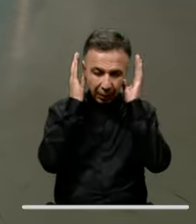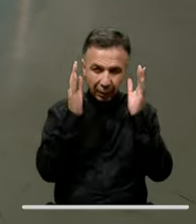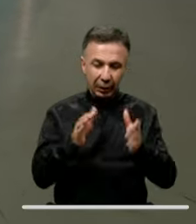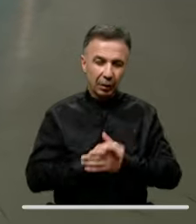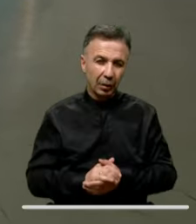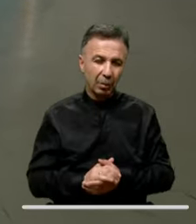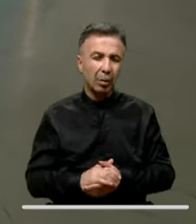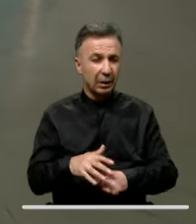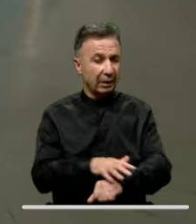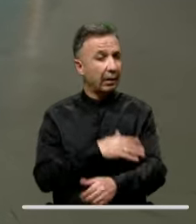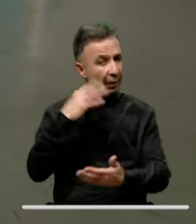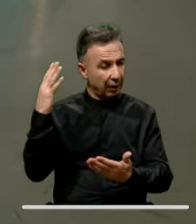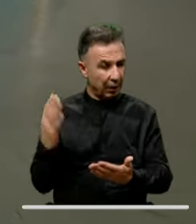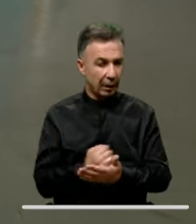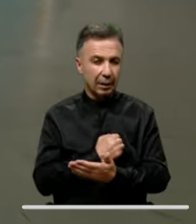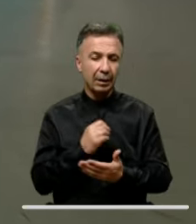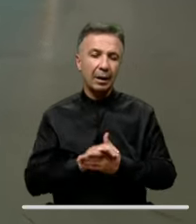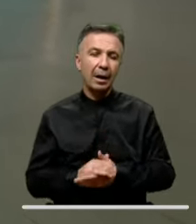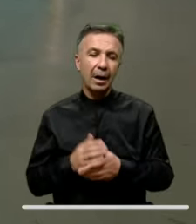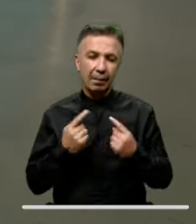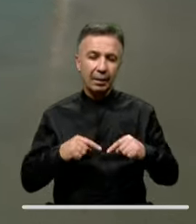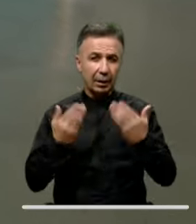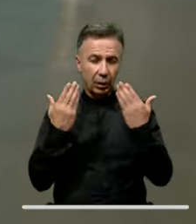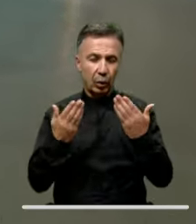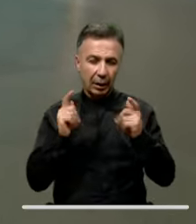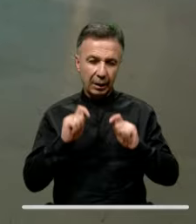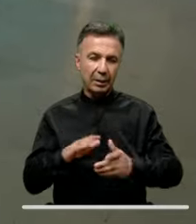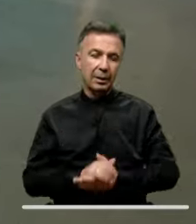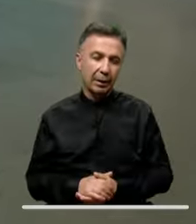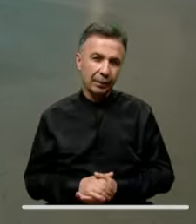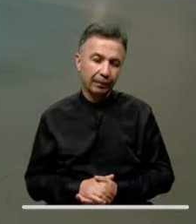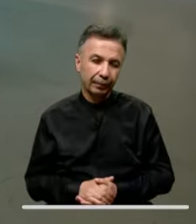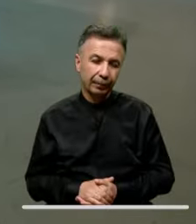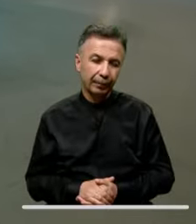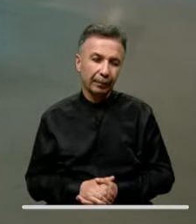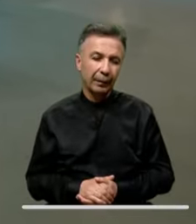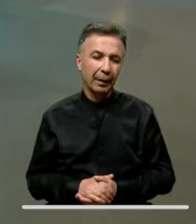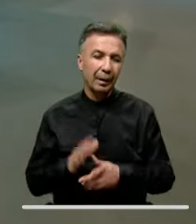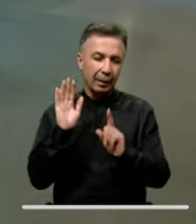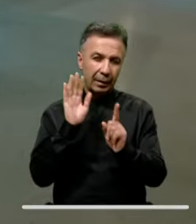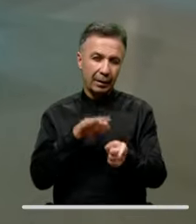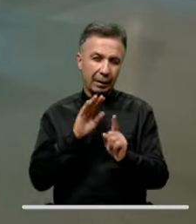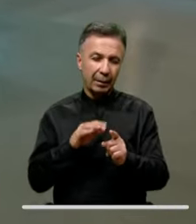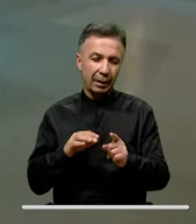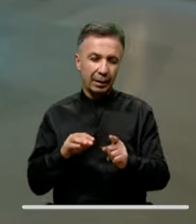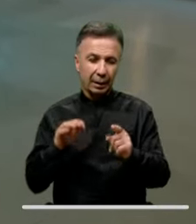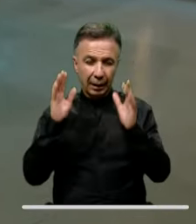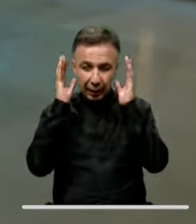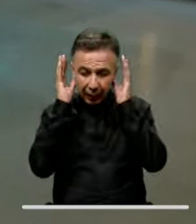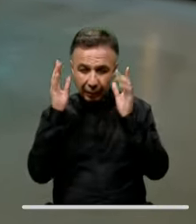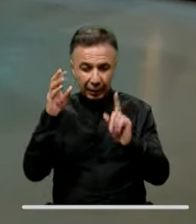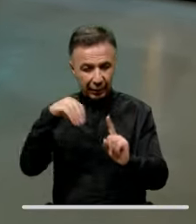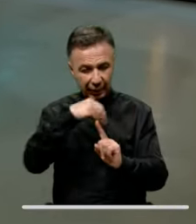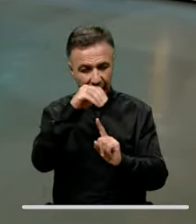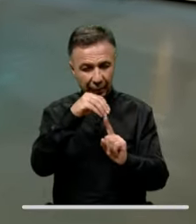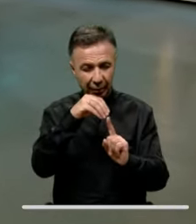Cemaat sevabını elde ettiler. Bize de dua buyursunlar inşallah. Cemaatle namazda imamla ona uyan